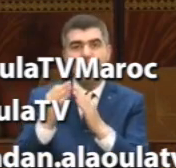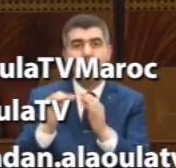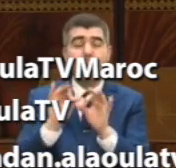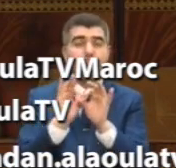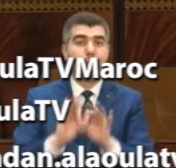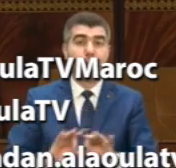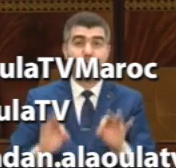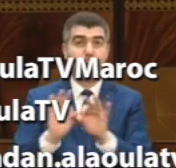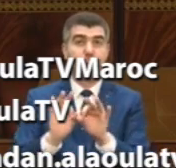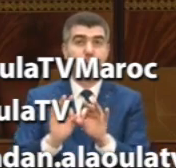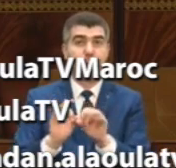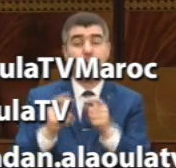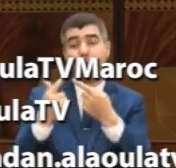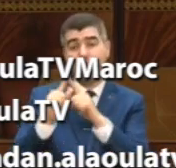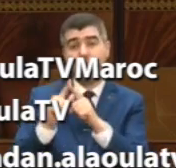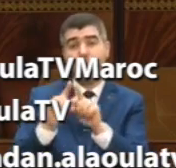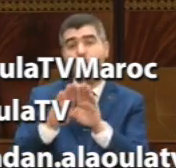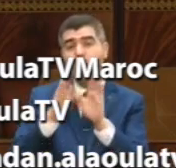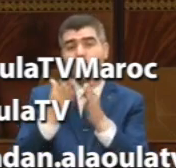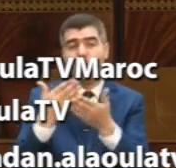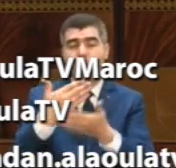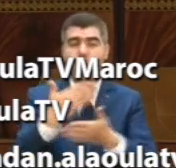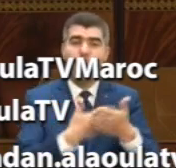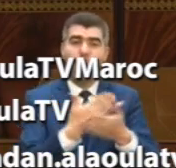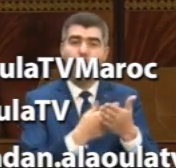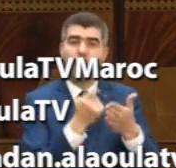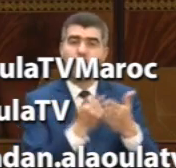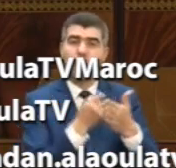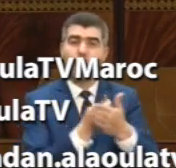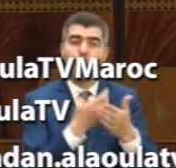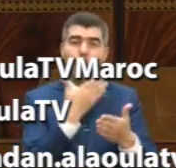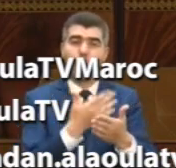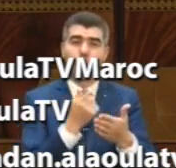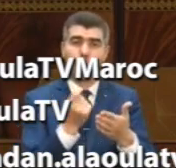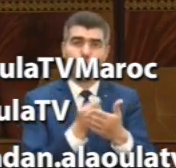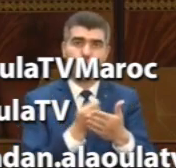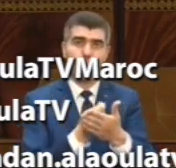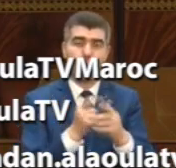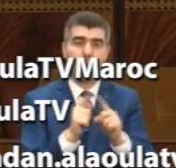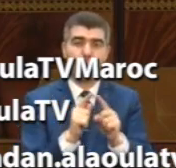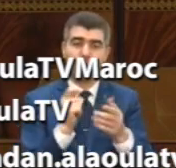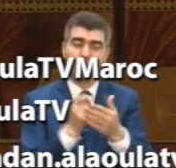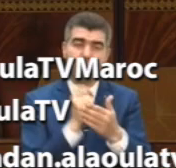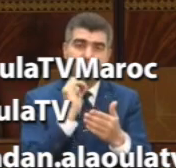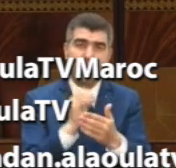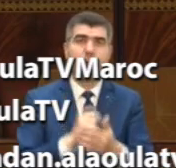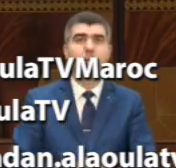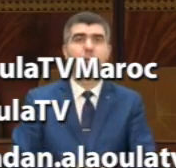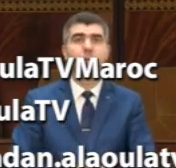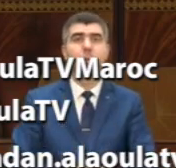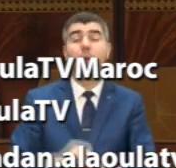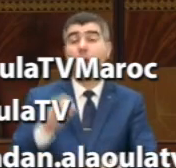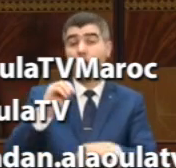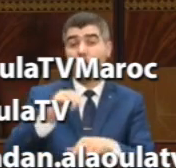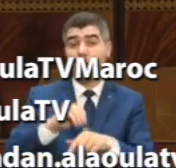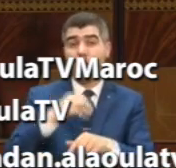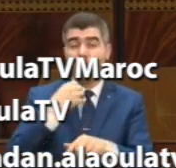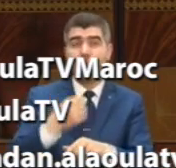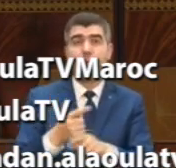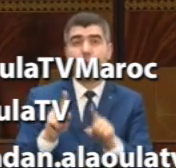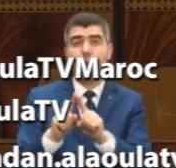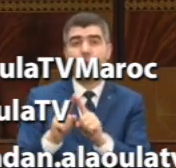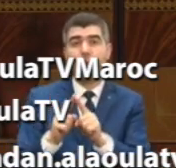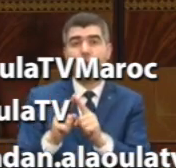وهذا نجده في مجموعة الوثائق العدلية إبان تحرير رسم الملكية. كيف يمكن قبول